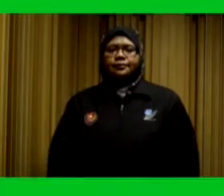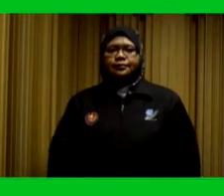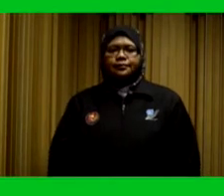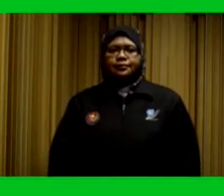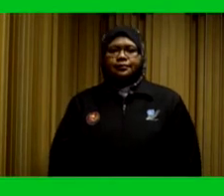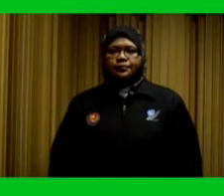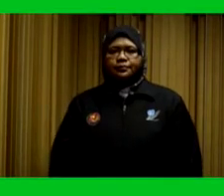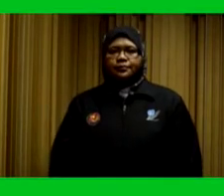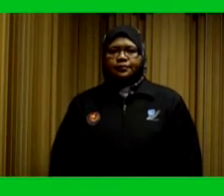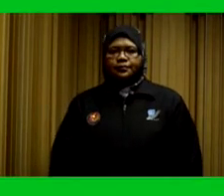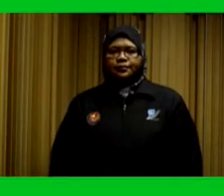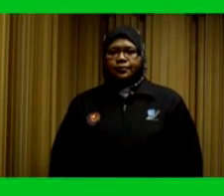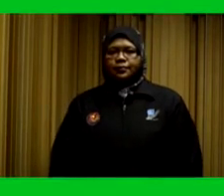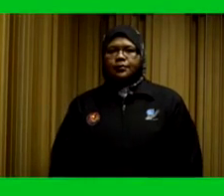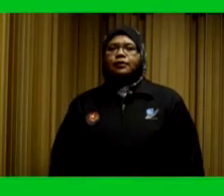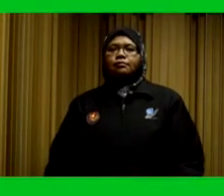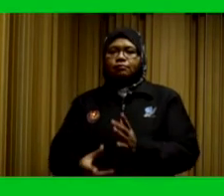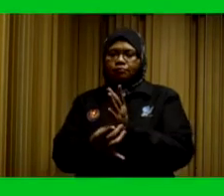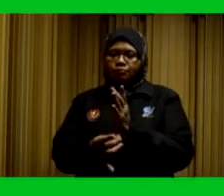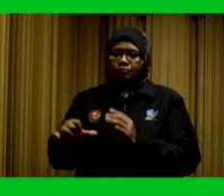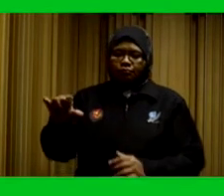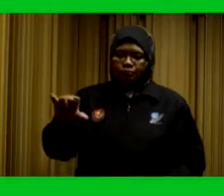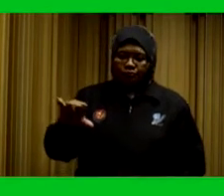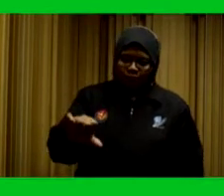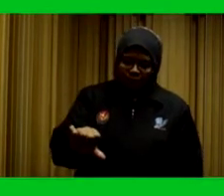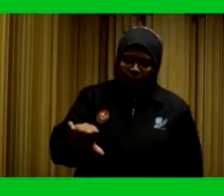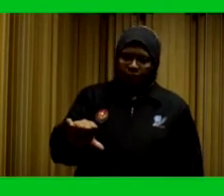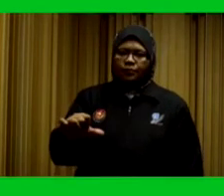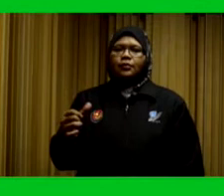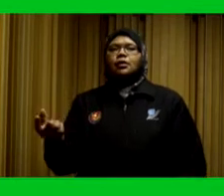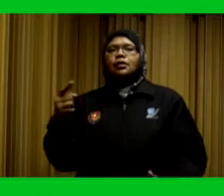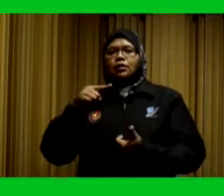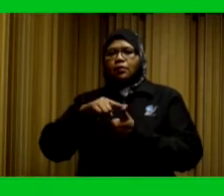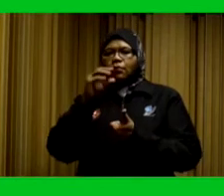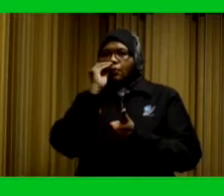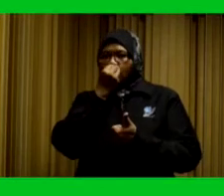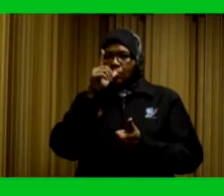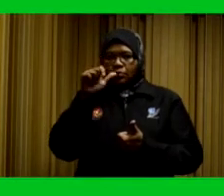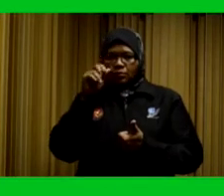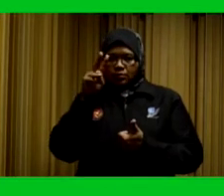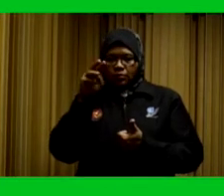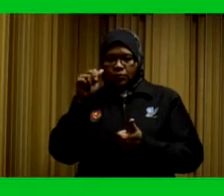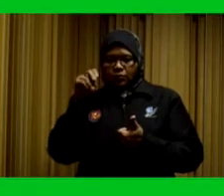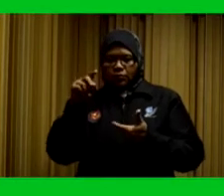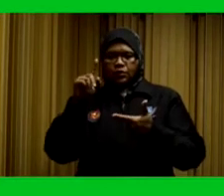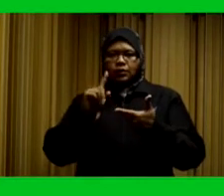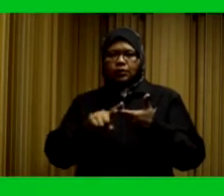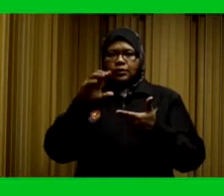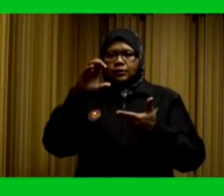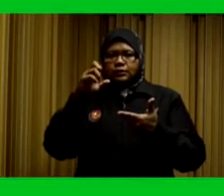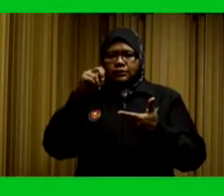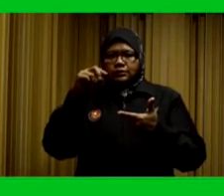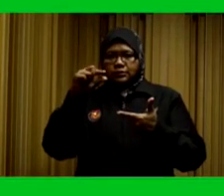Tumiskan bunga lawang, bunga cengkeh, buah pelaga dan kulit kayu manis bersama